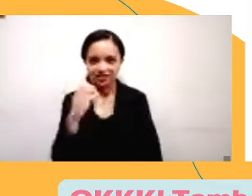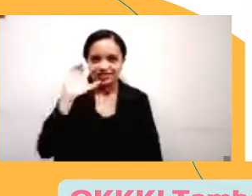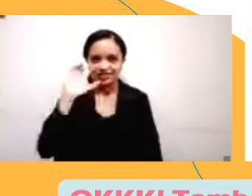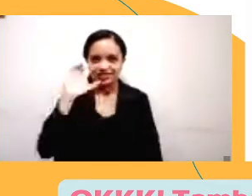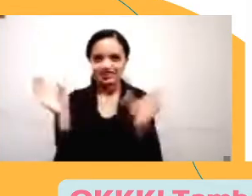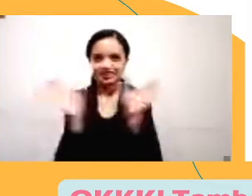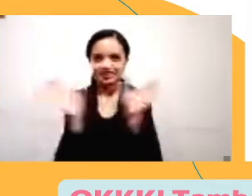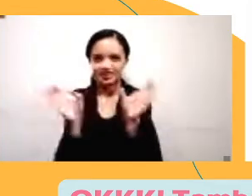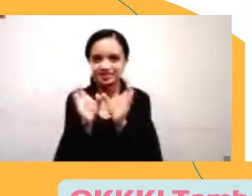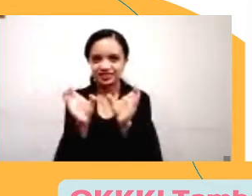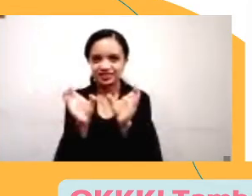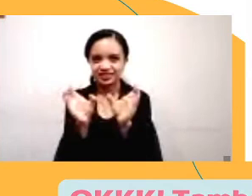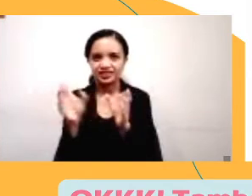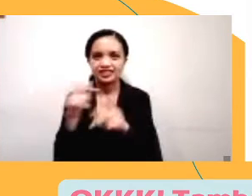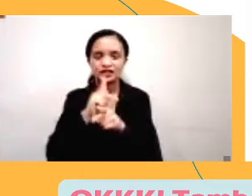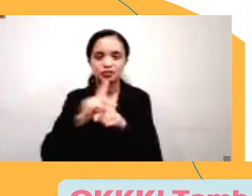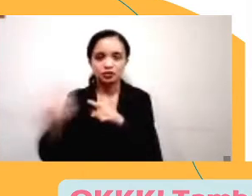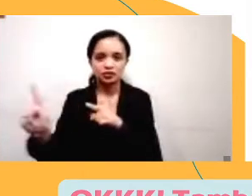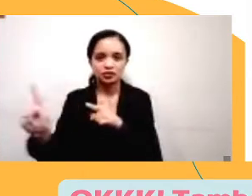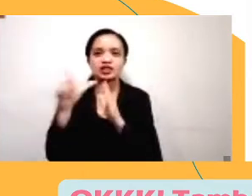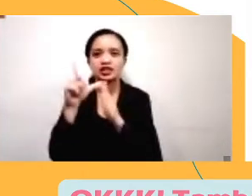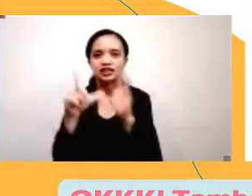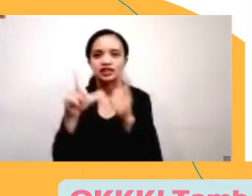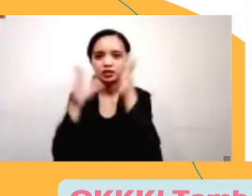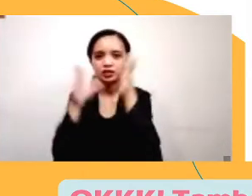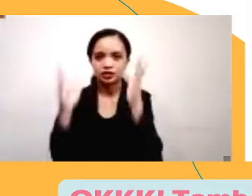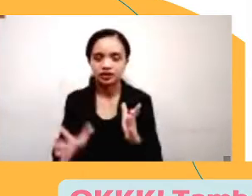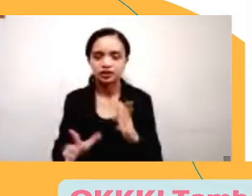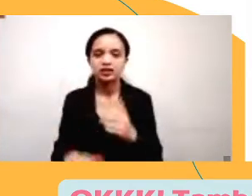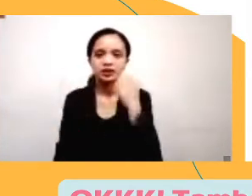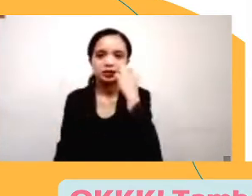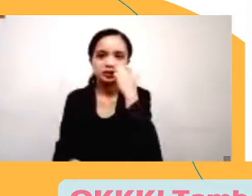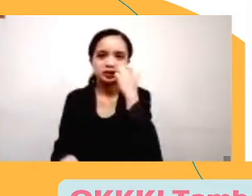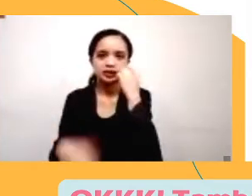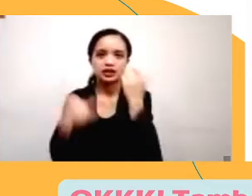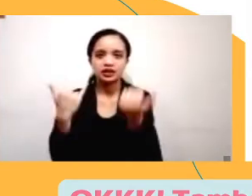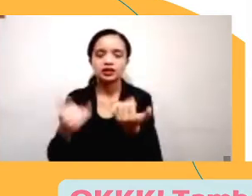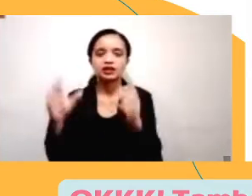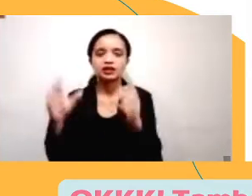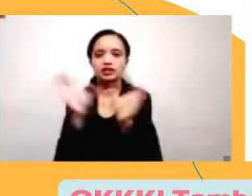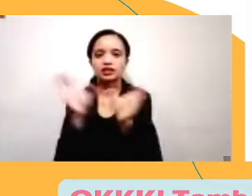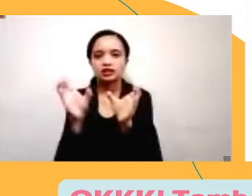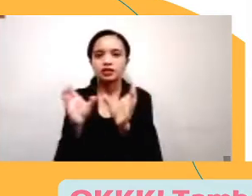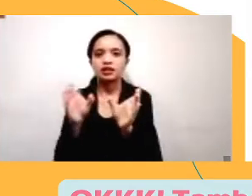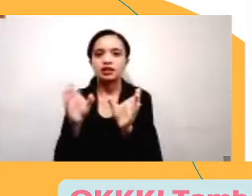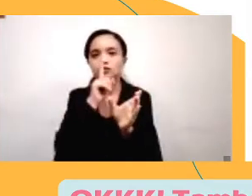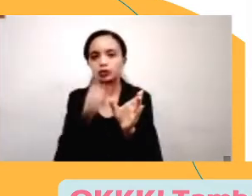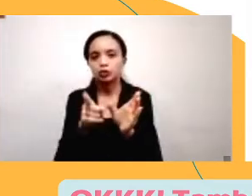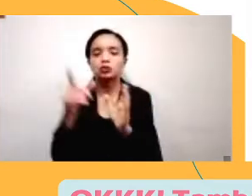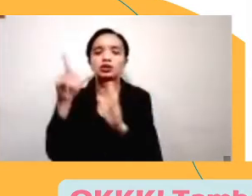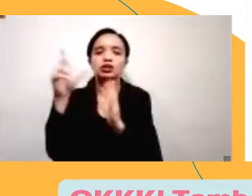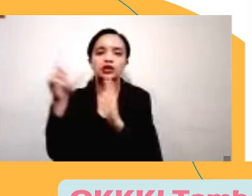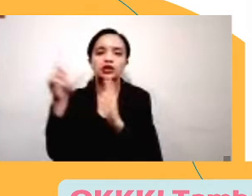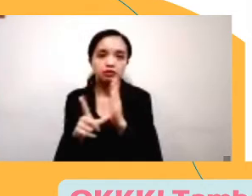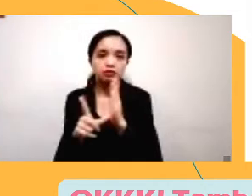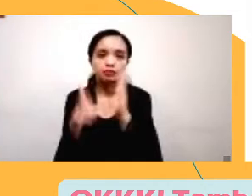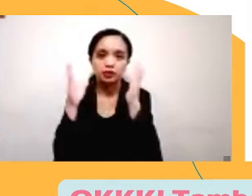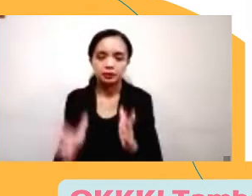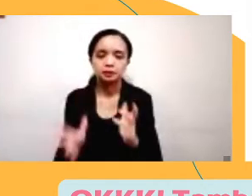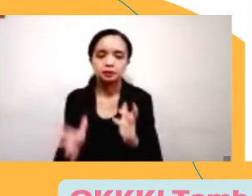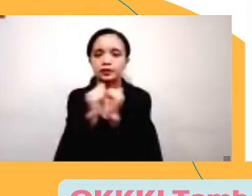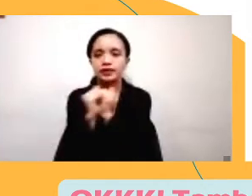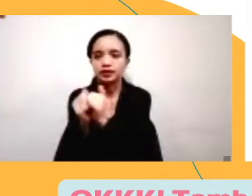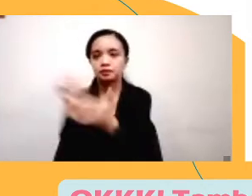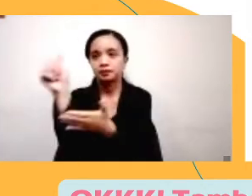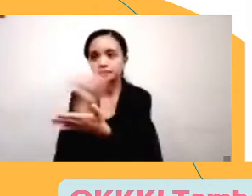Manuel, certified public accountant. Ito naman si Mark, gusto niya maging CPA lawyer. Okay. Okay, ito, kasamahan natin sa art.